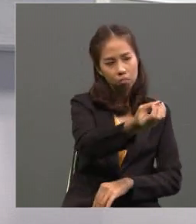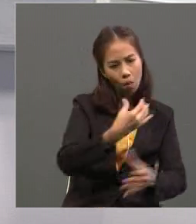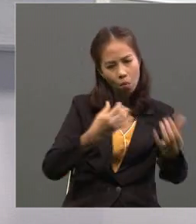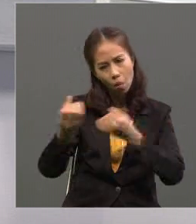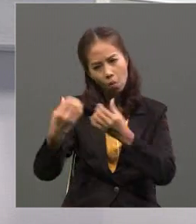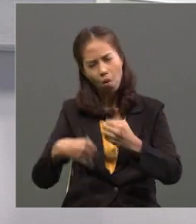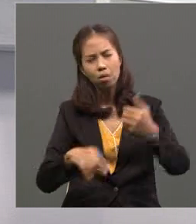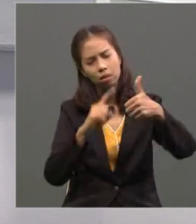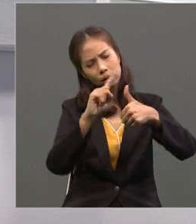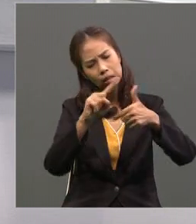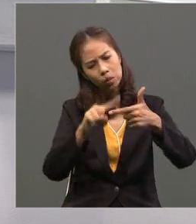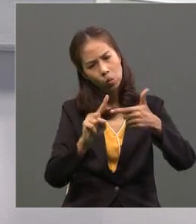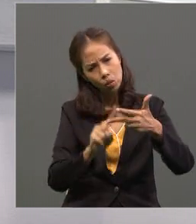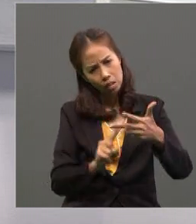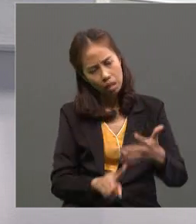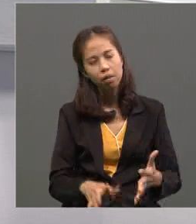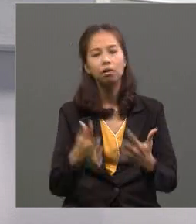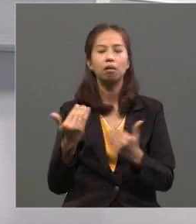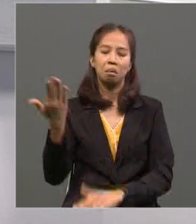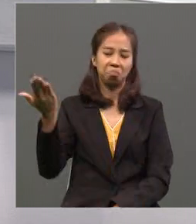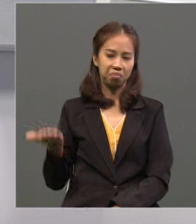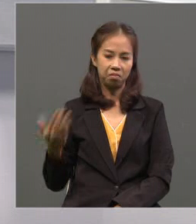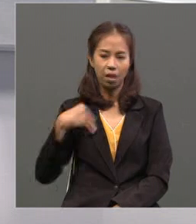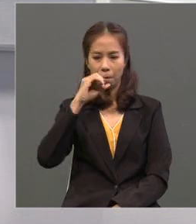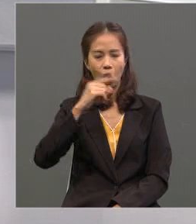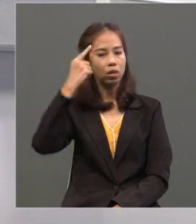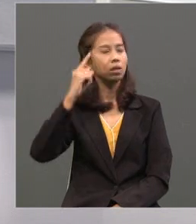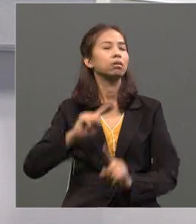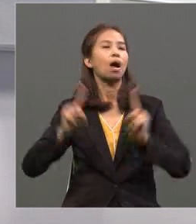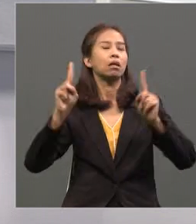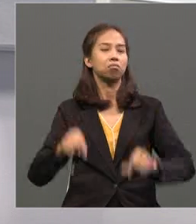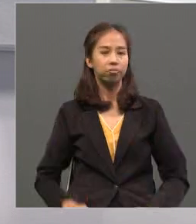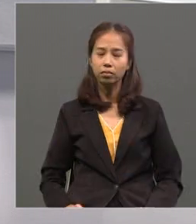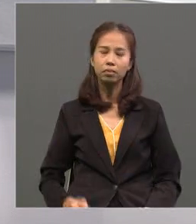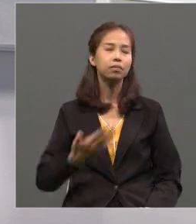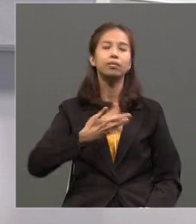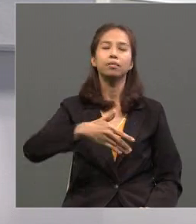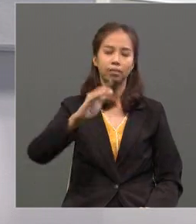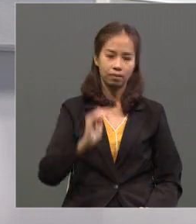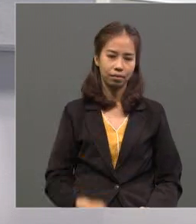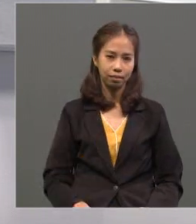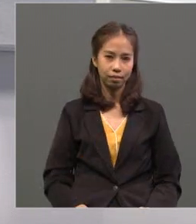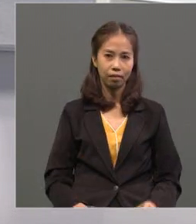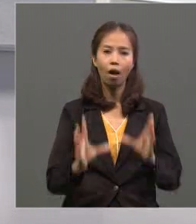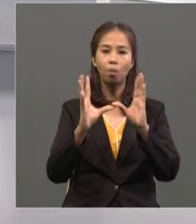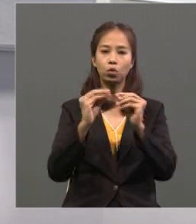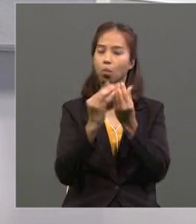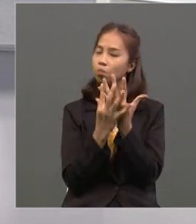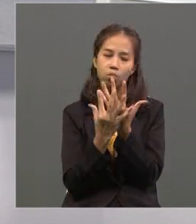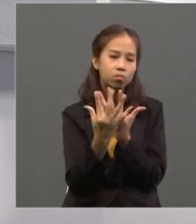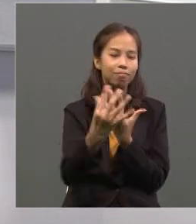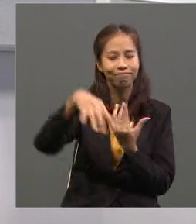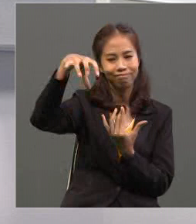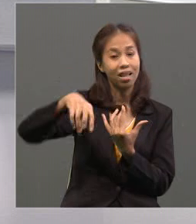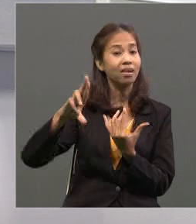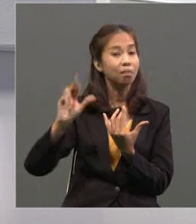ออก 1, 2, 3 ต่ๆแต่อารยยทธพ อิสระชีก จากคนอuatฟรรโทไปเลย ไปเลือกเอาเลยในสภาษ รู้ Mohammad